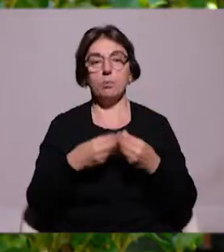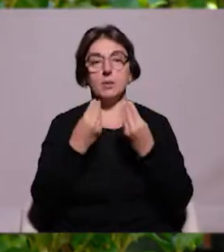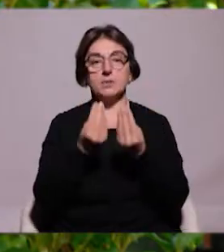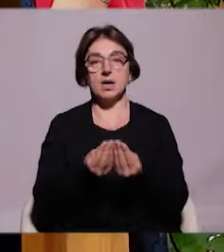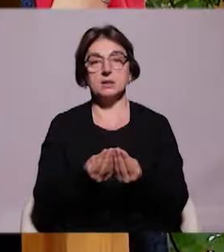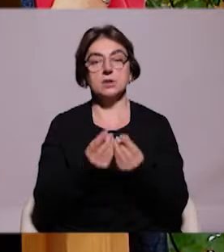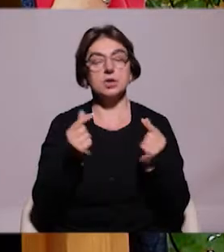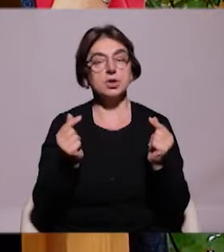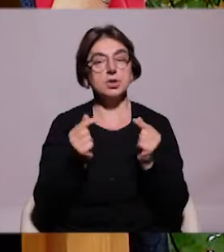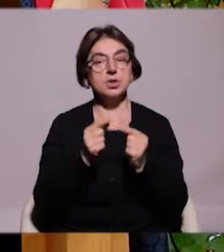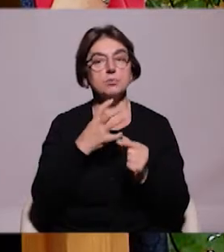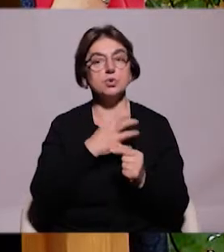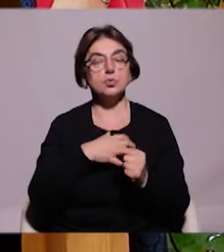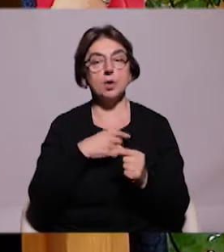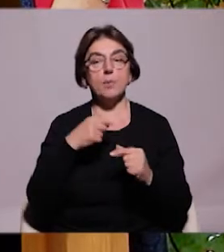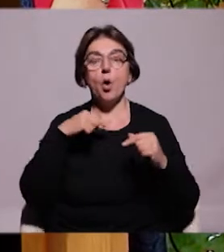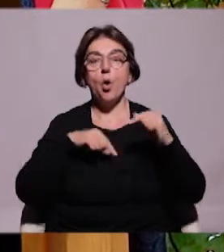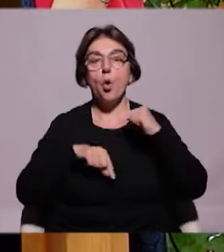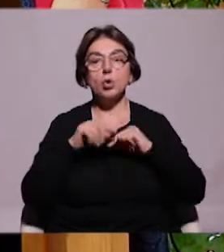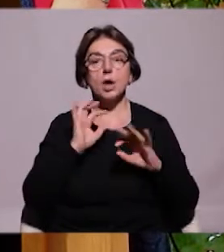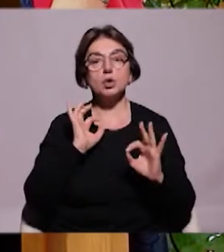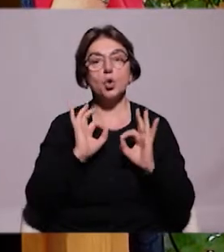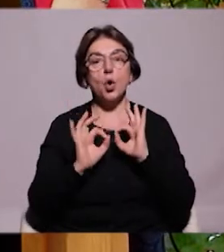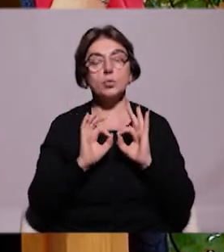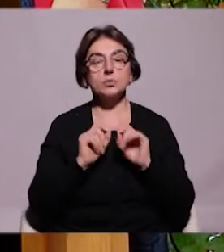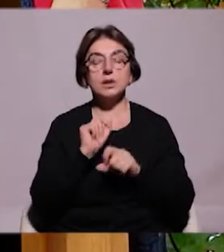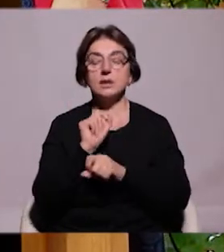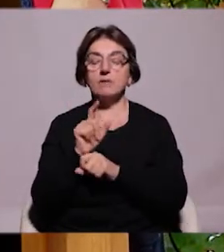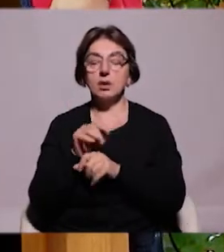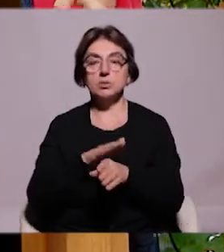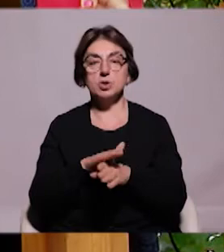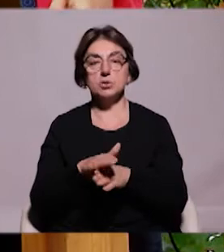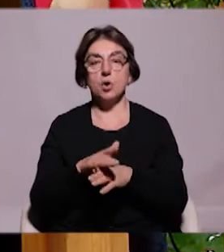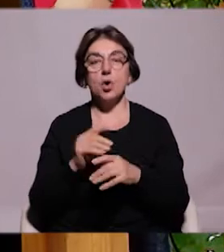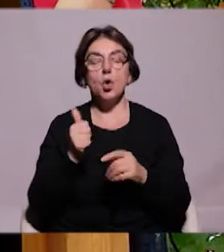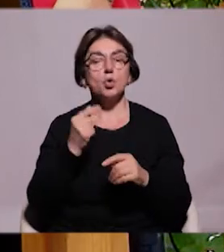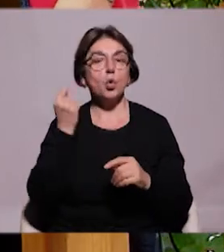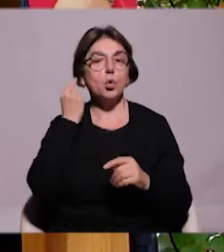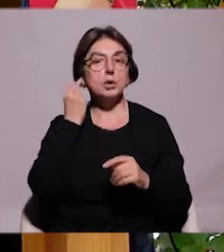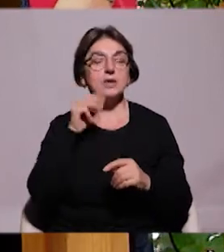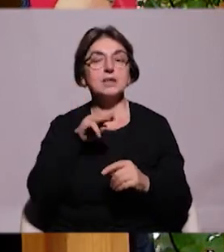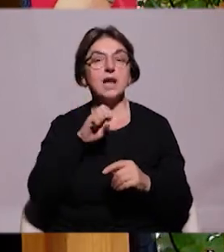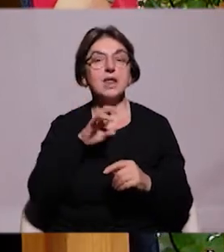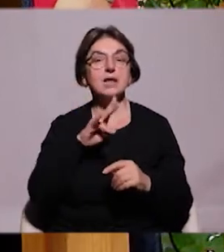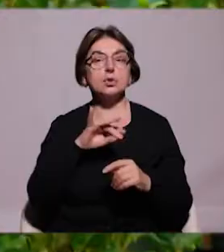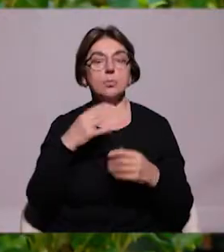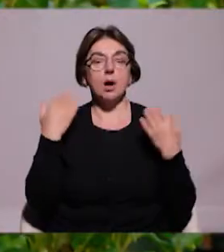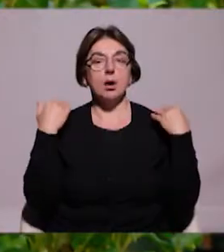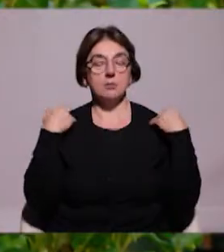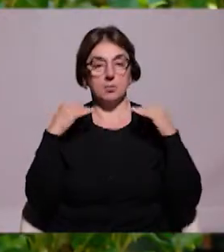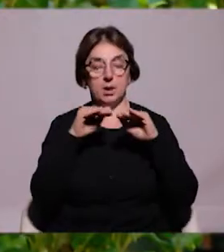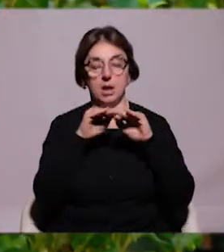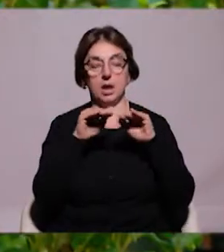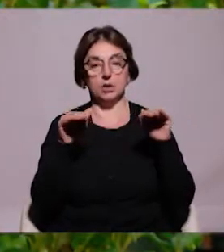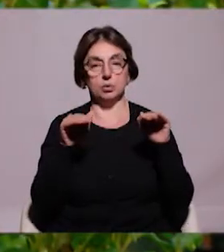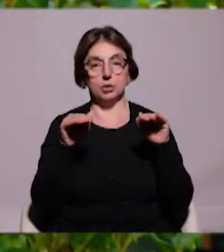აძლევს, ის მნიშვნელოვანია ორგანიზმის ნორმალური ფუნქციონირებისათვის. როგორ გესმით ტანადობა? ფხრები ერთ დონეზე